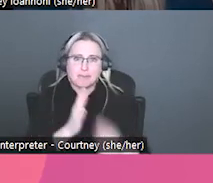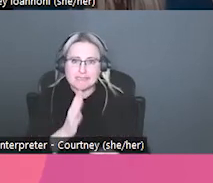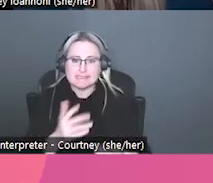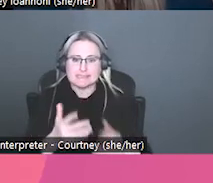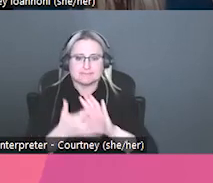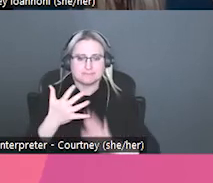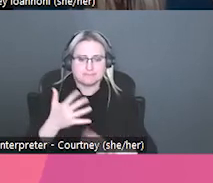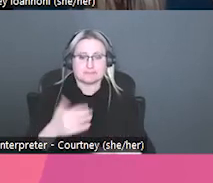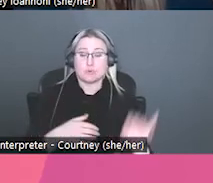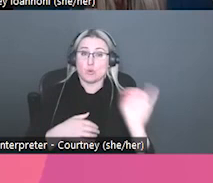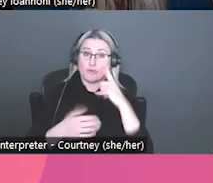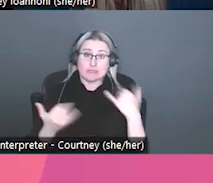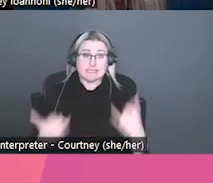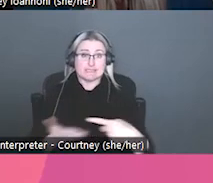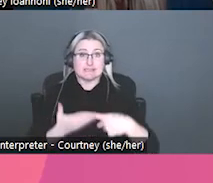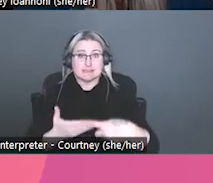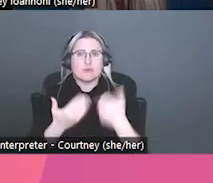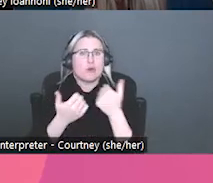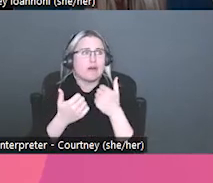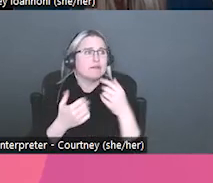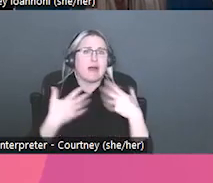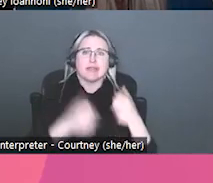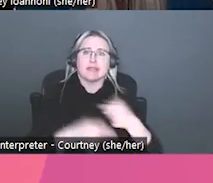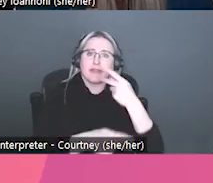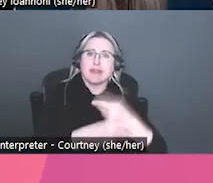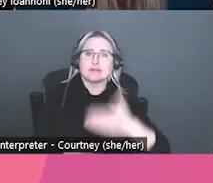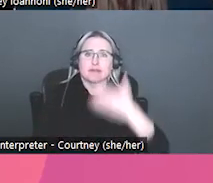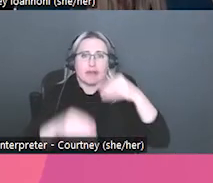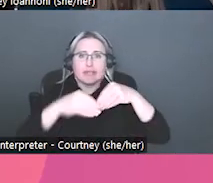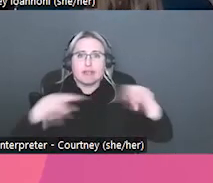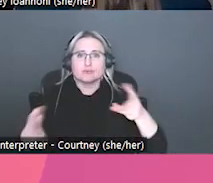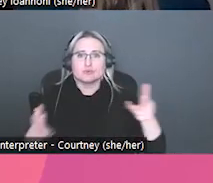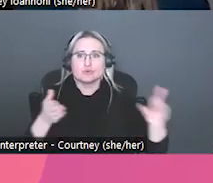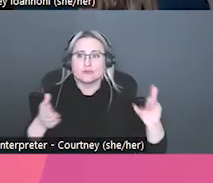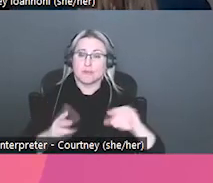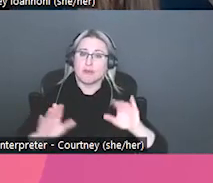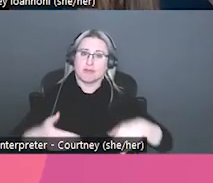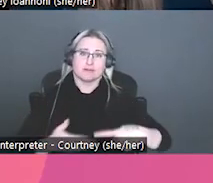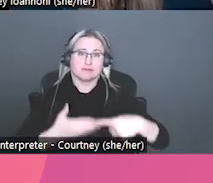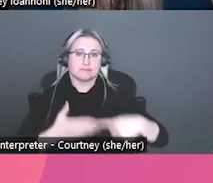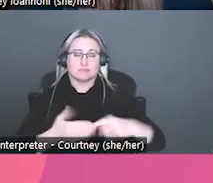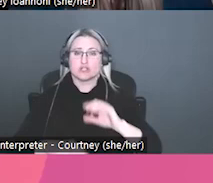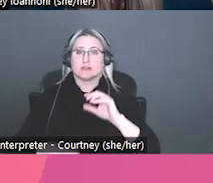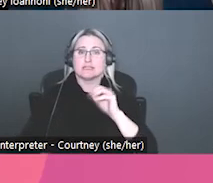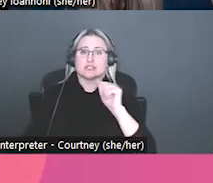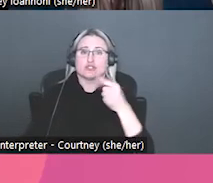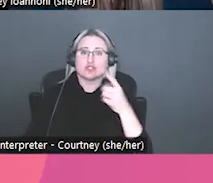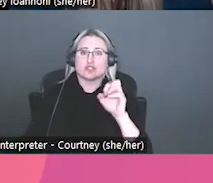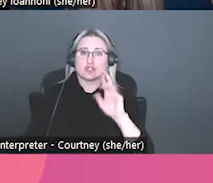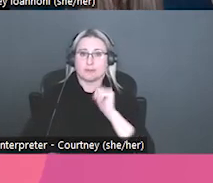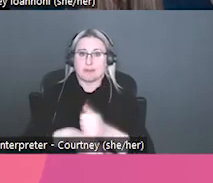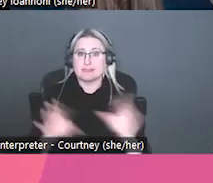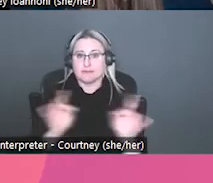et peut-être même un évitement des services de santé ou des services de première ligne tout court pour,